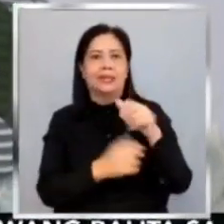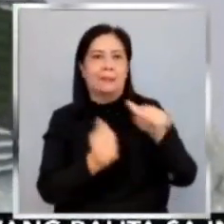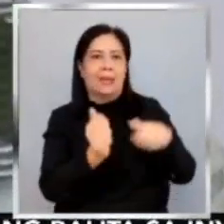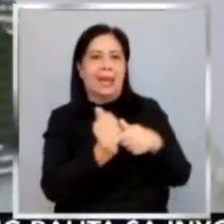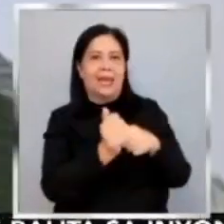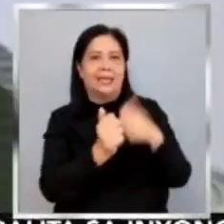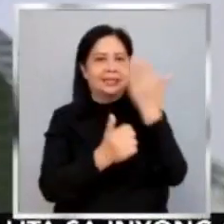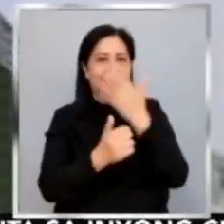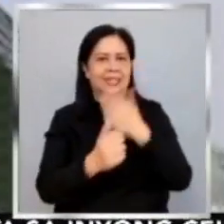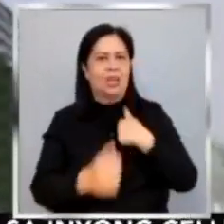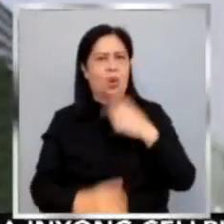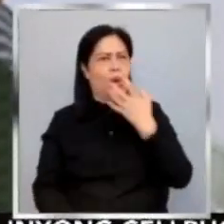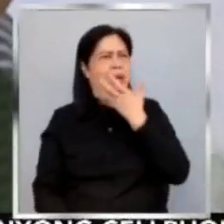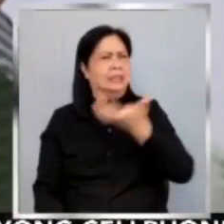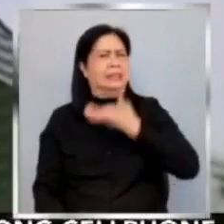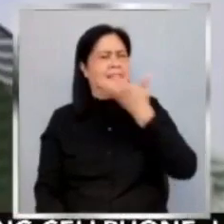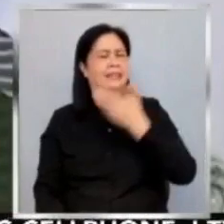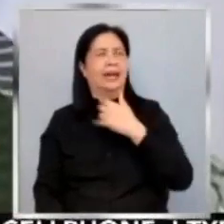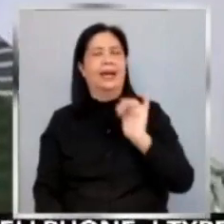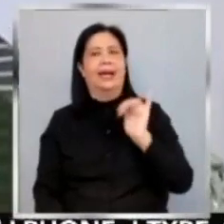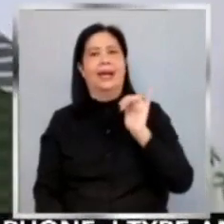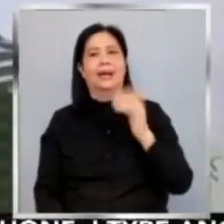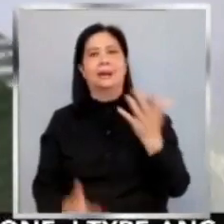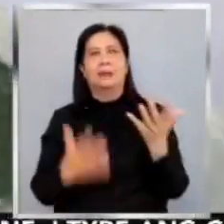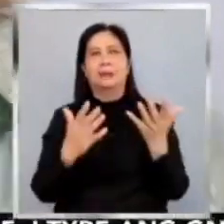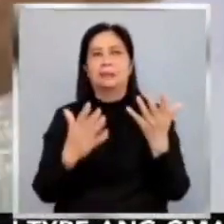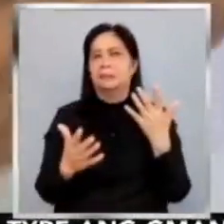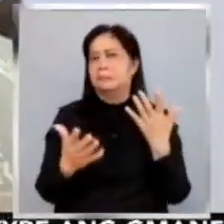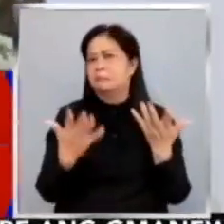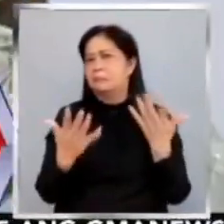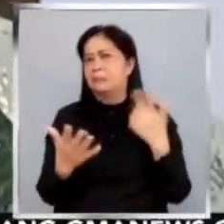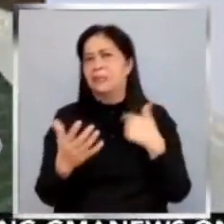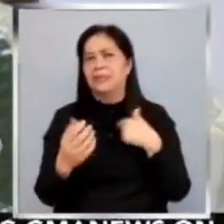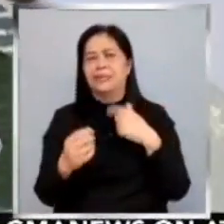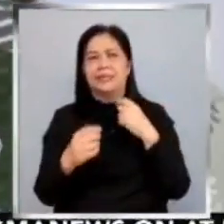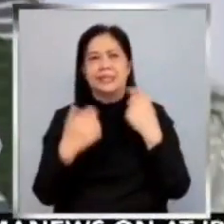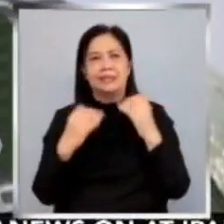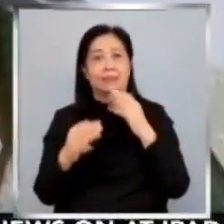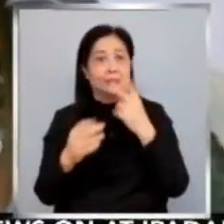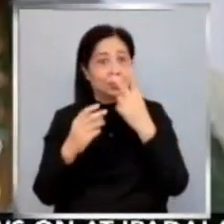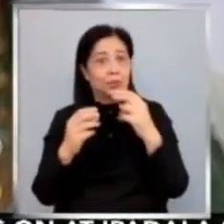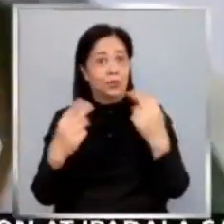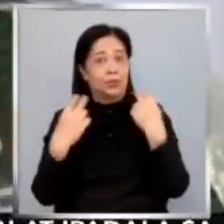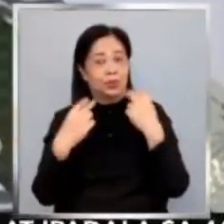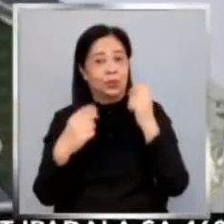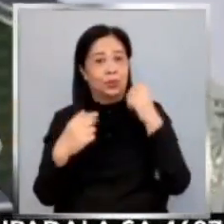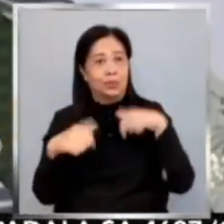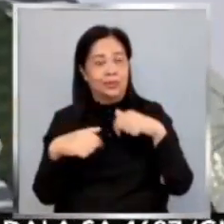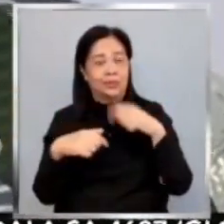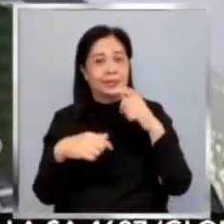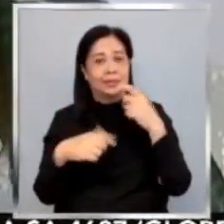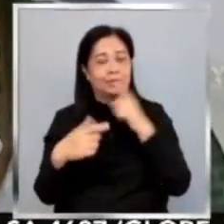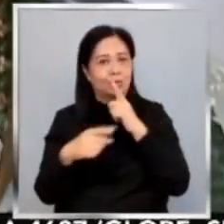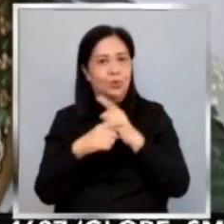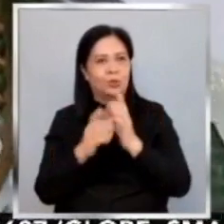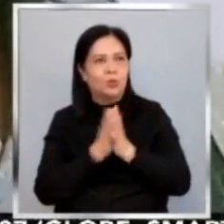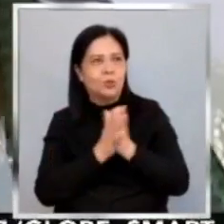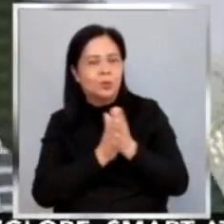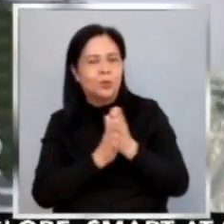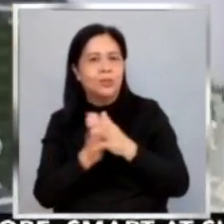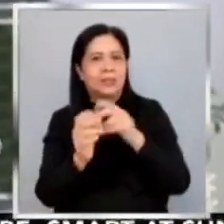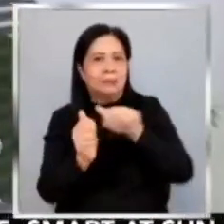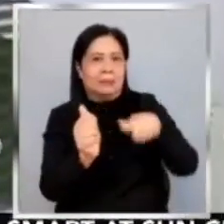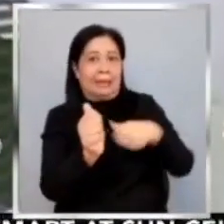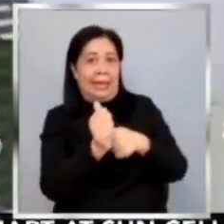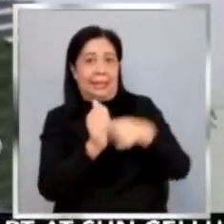ng sigaw. I think it must kung nakita niyo po dito sa Always the Trailer, intense. I think behind the cameras,